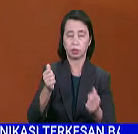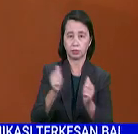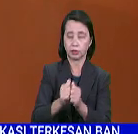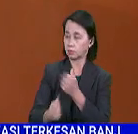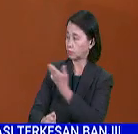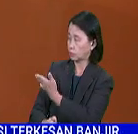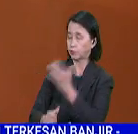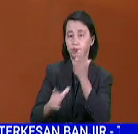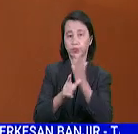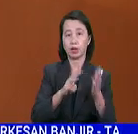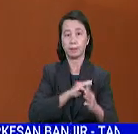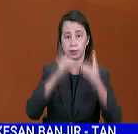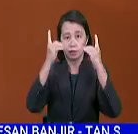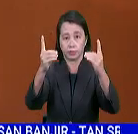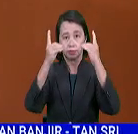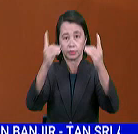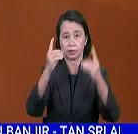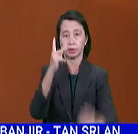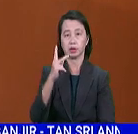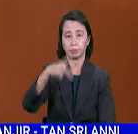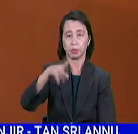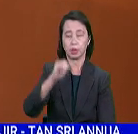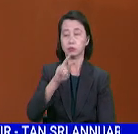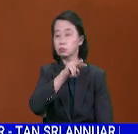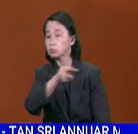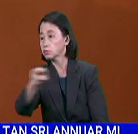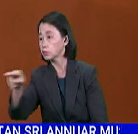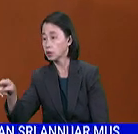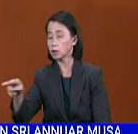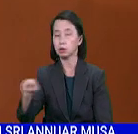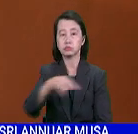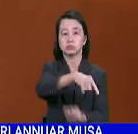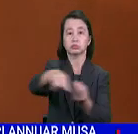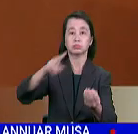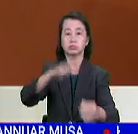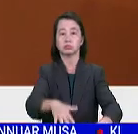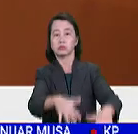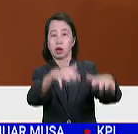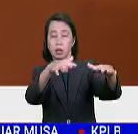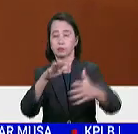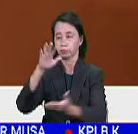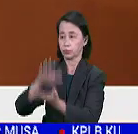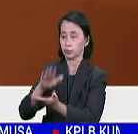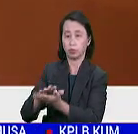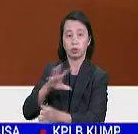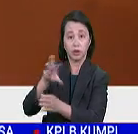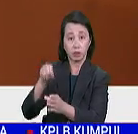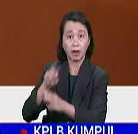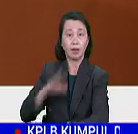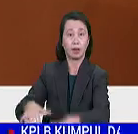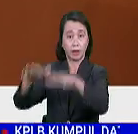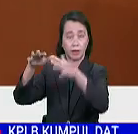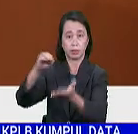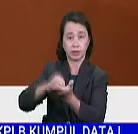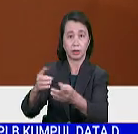alamin timbalan menteri pendidikan Kementerian Malaysia yang meninjau sendiri keadaan ataupun suasana banjir khususnya sekolah yang terlibat banjir di